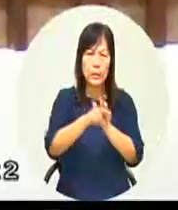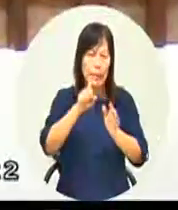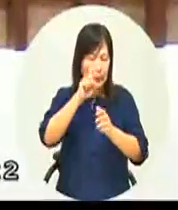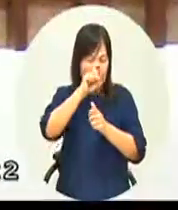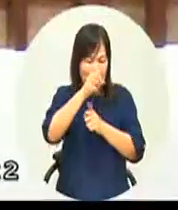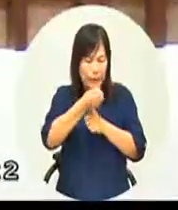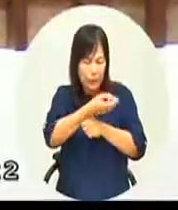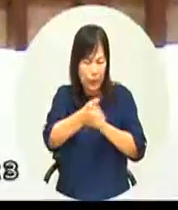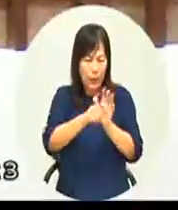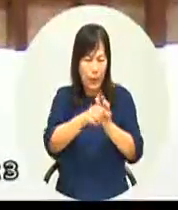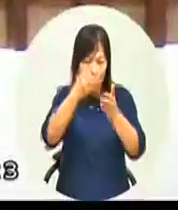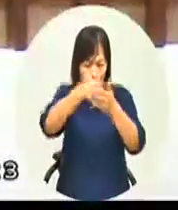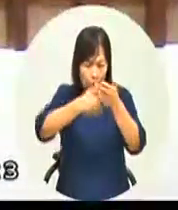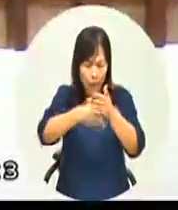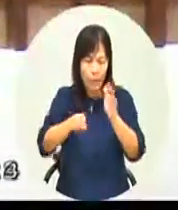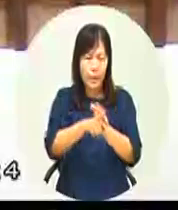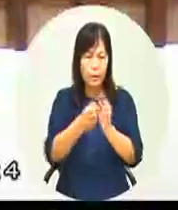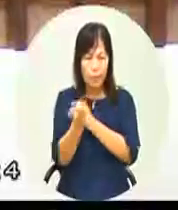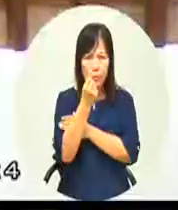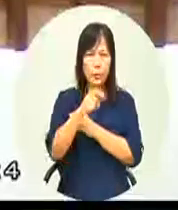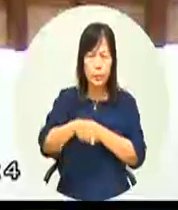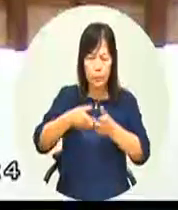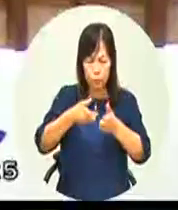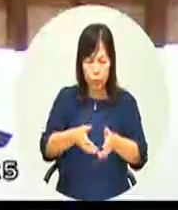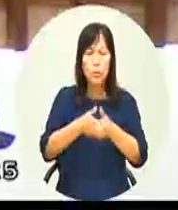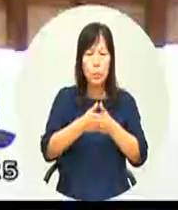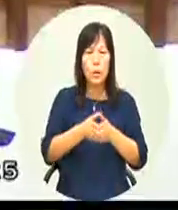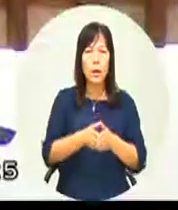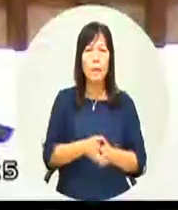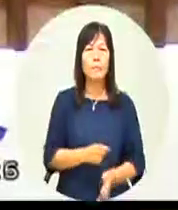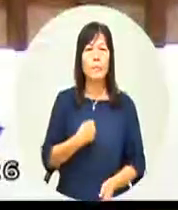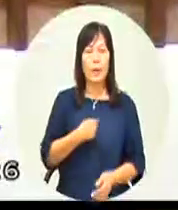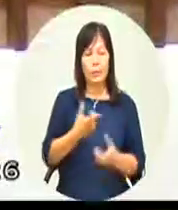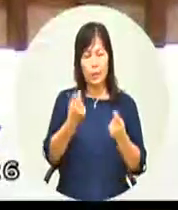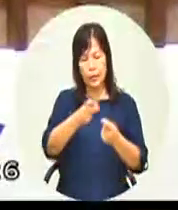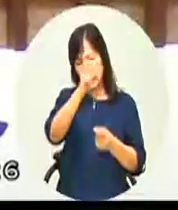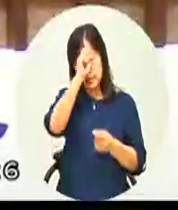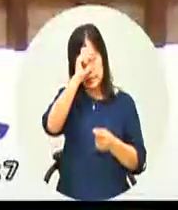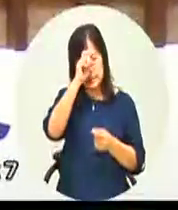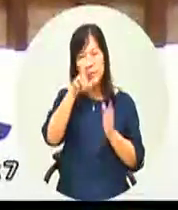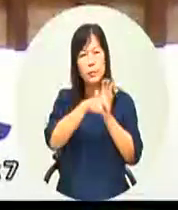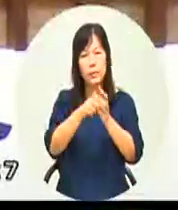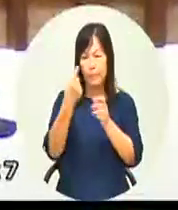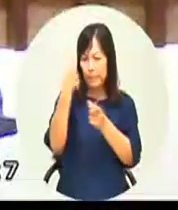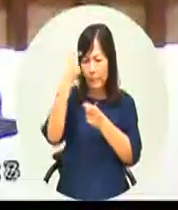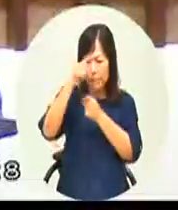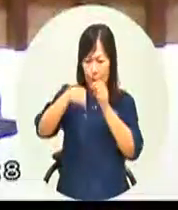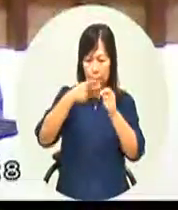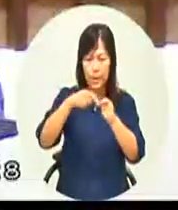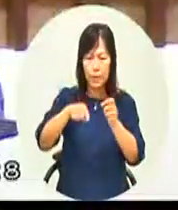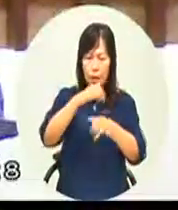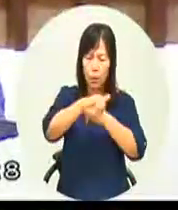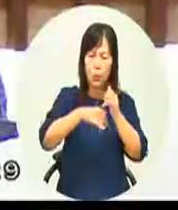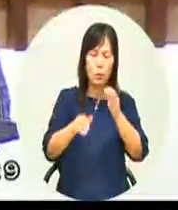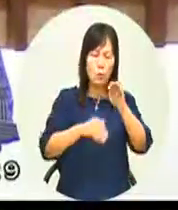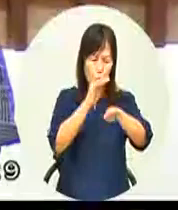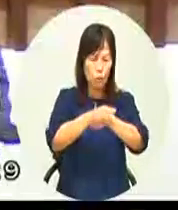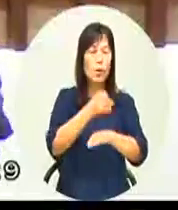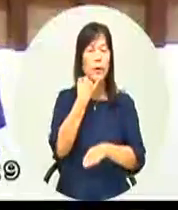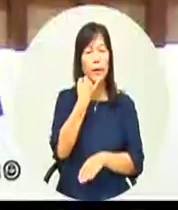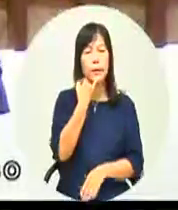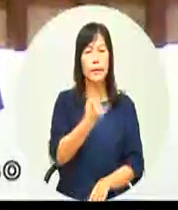力。我觉得这个才是重点哦。那我也期盼呢，你们明年的这个盛典呢，可以顺利圆满的成功哦。